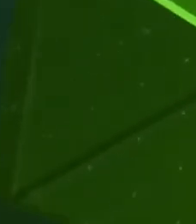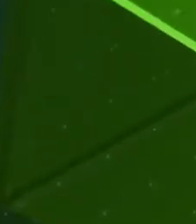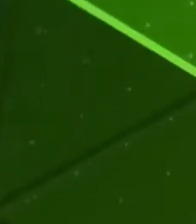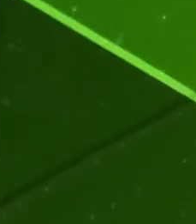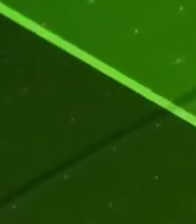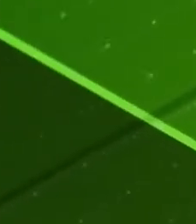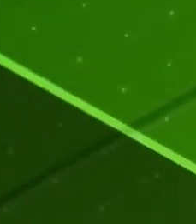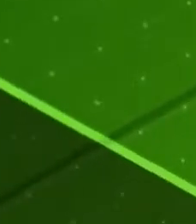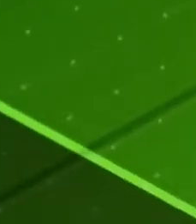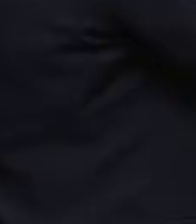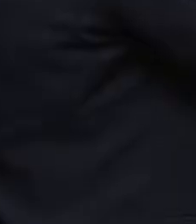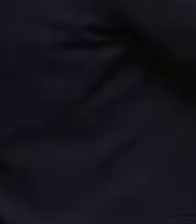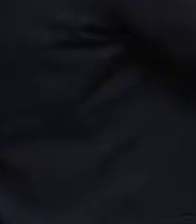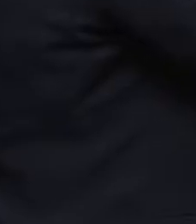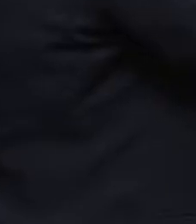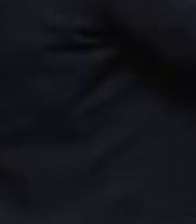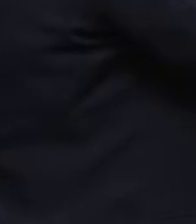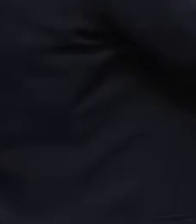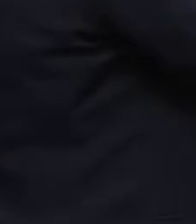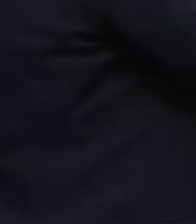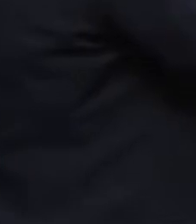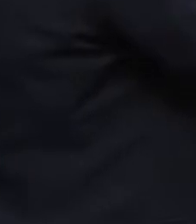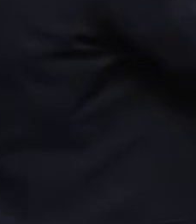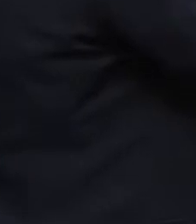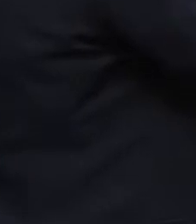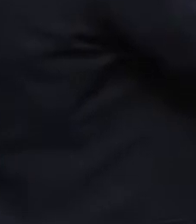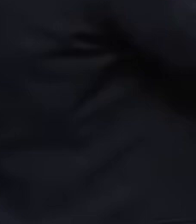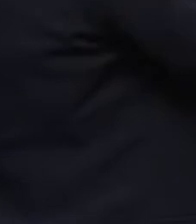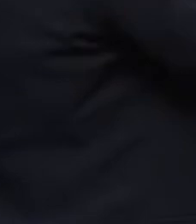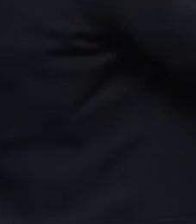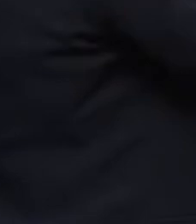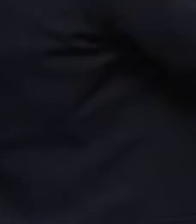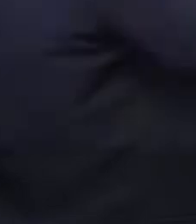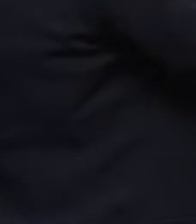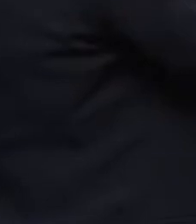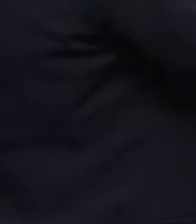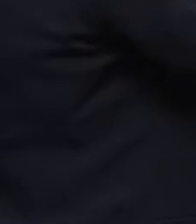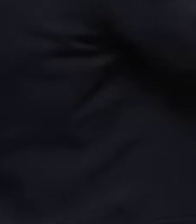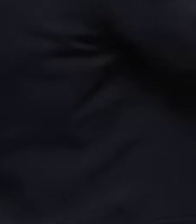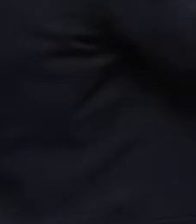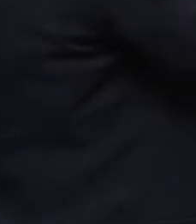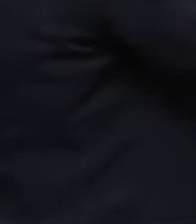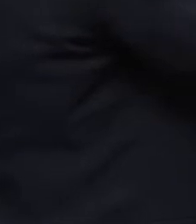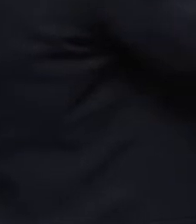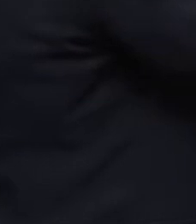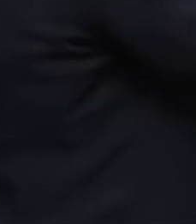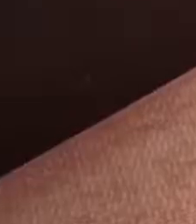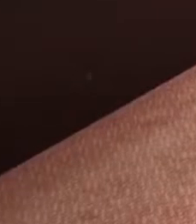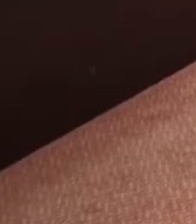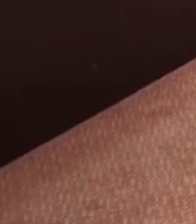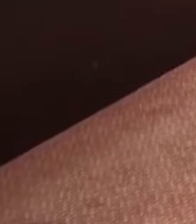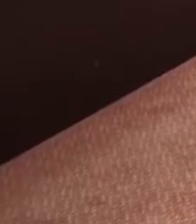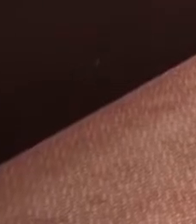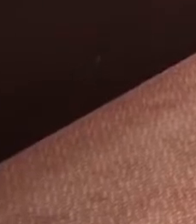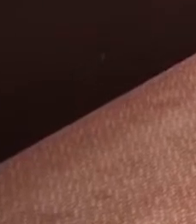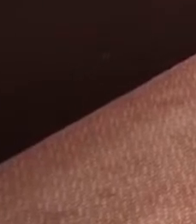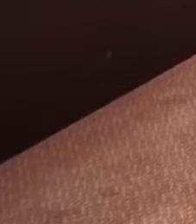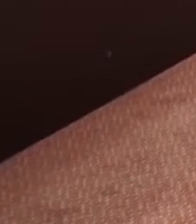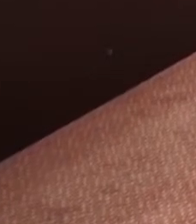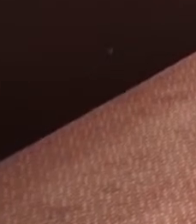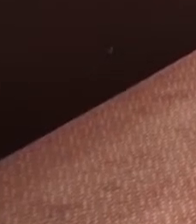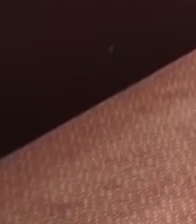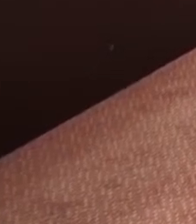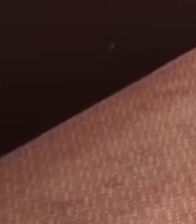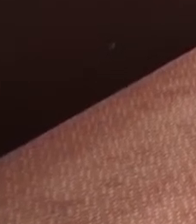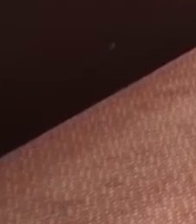ใต้ฟิลิปปินส์เมื่อวันที่30พฤศจิกายน2562ที่ห้องประชุมสระจันทร์ชั้น